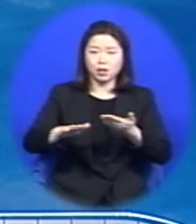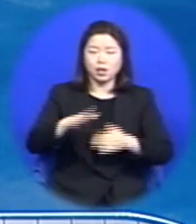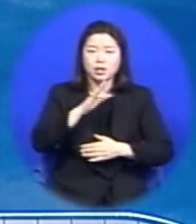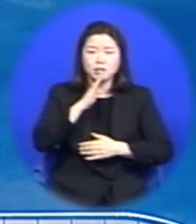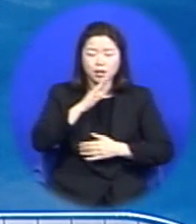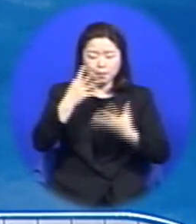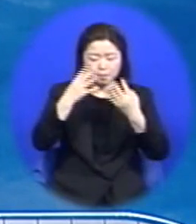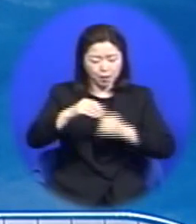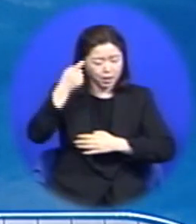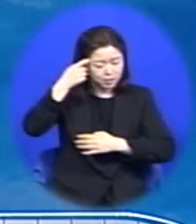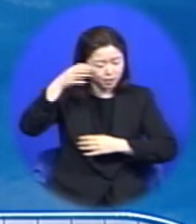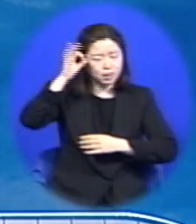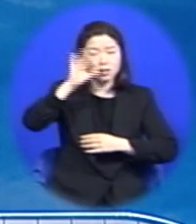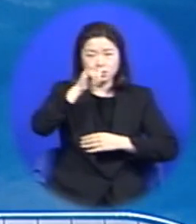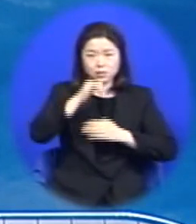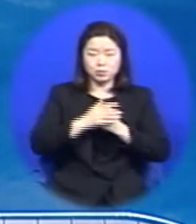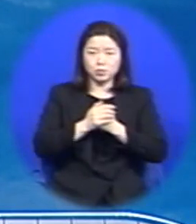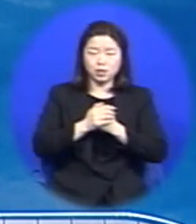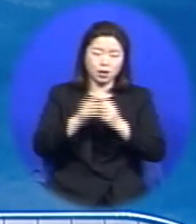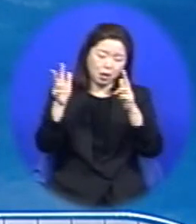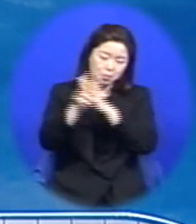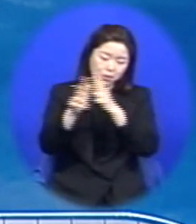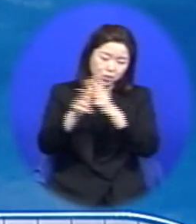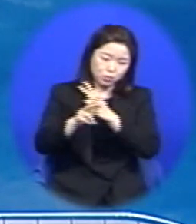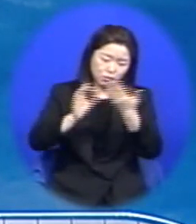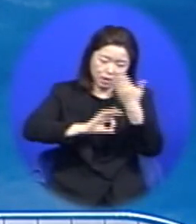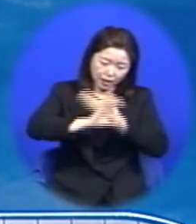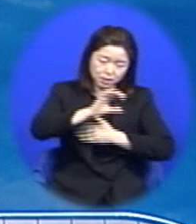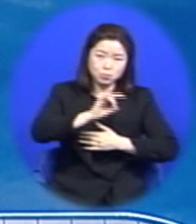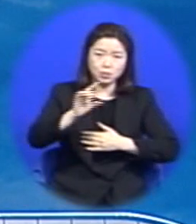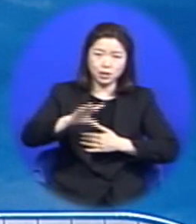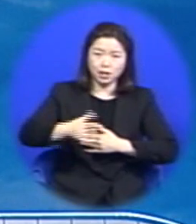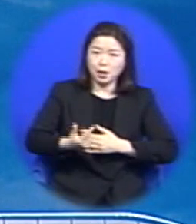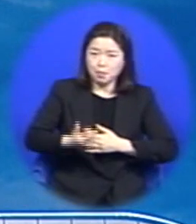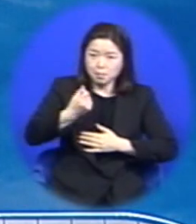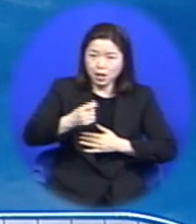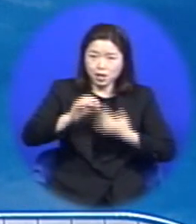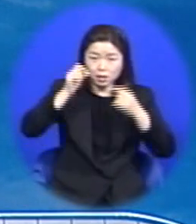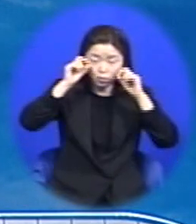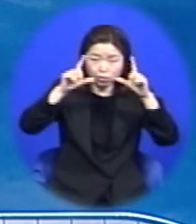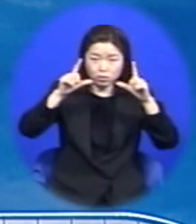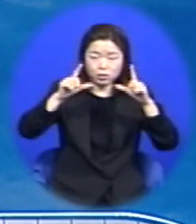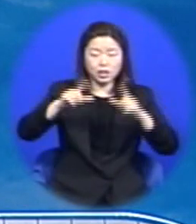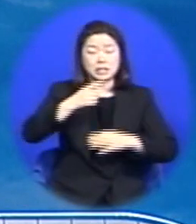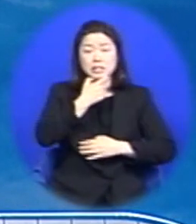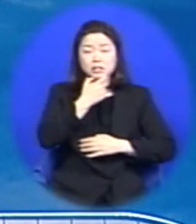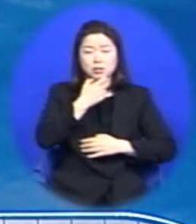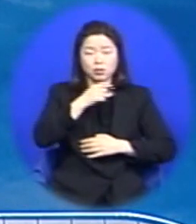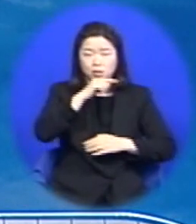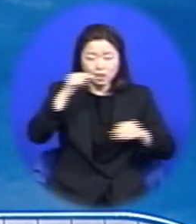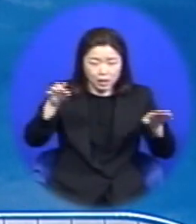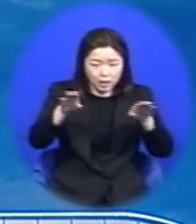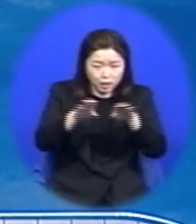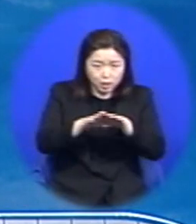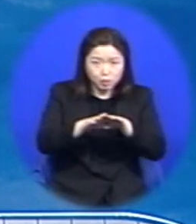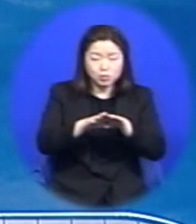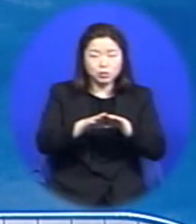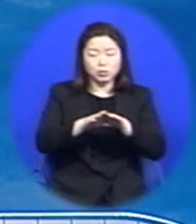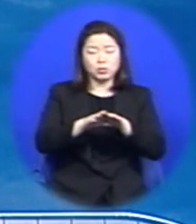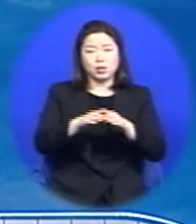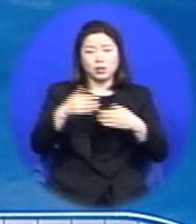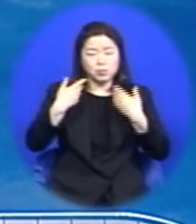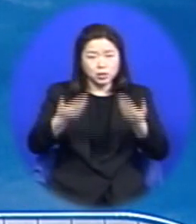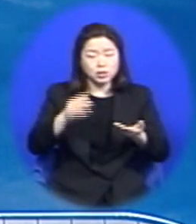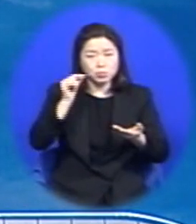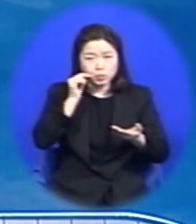많은 생각이 나더군요. 매주일 아침마다 일찍 깨는 게 싫어서 일요일도 못 쉬네 하며 투덜거리며 억지로